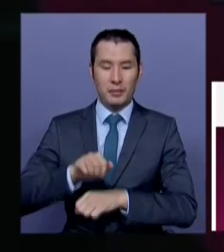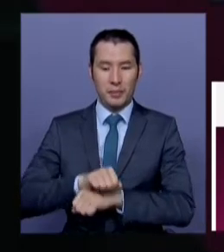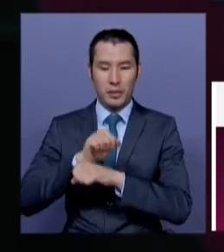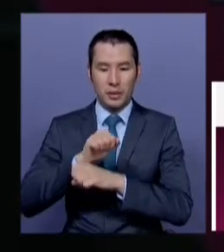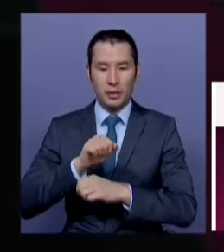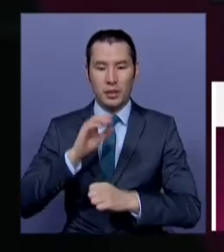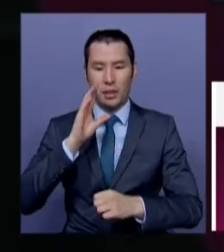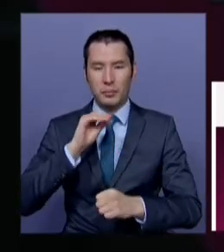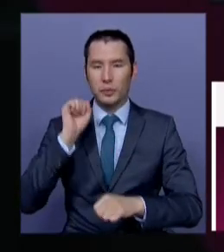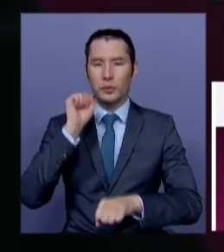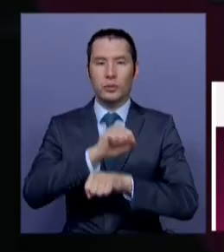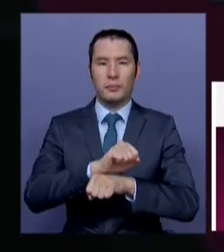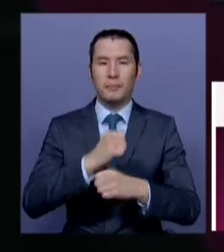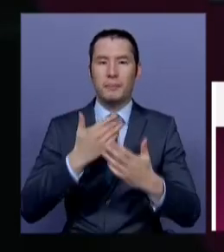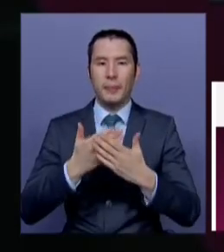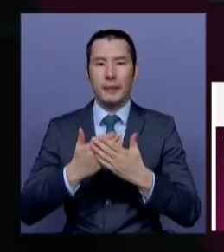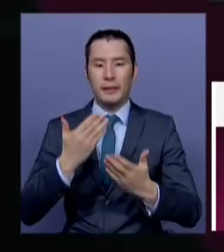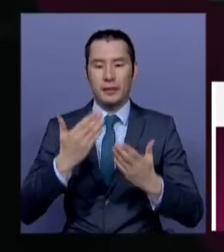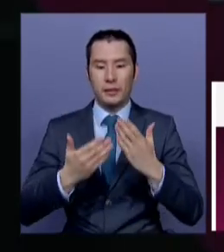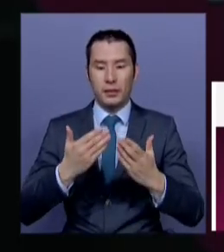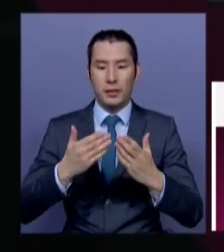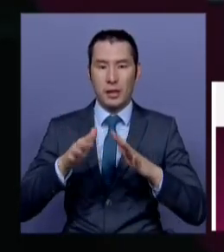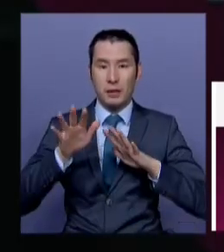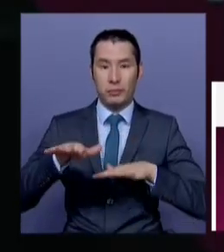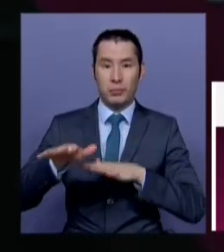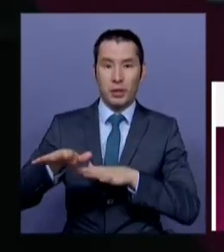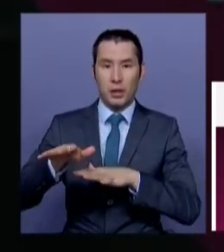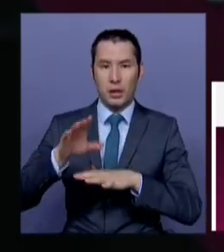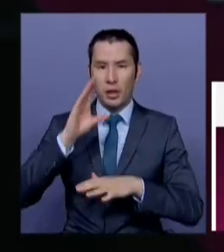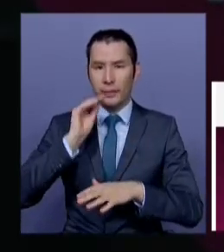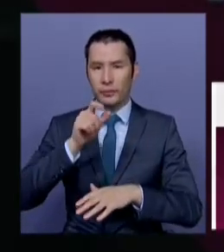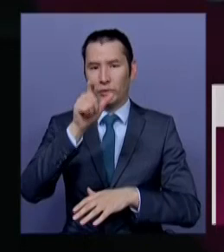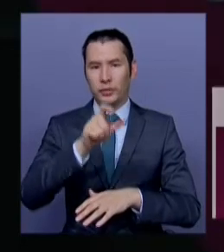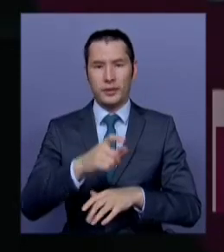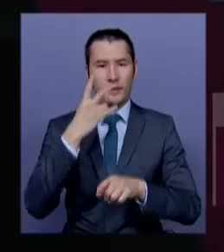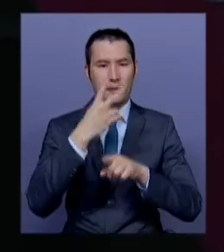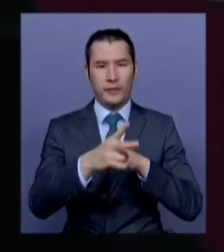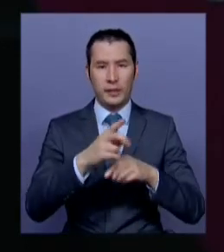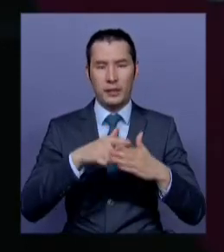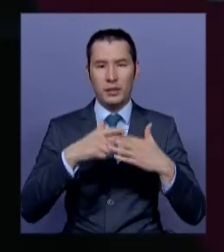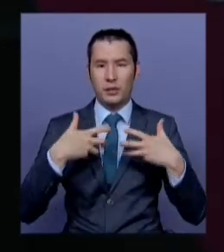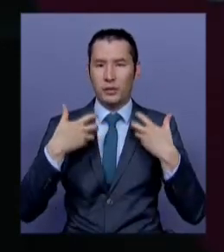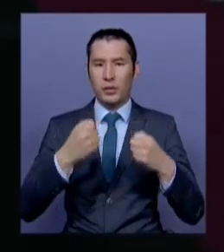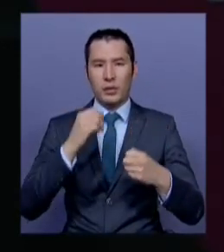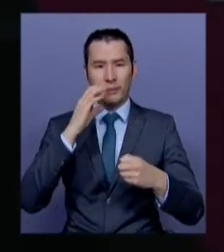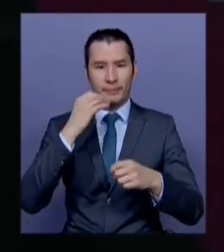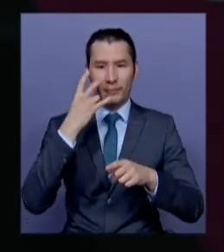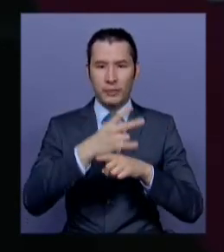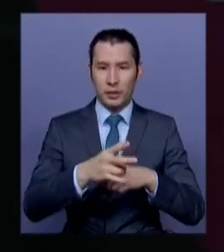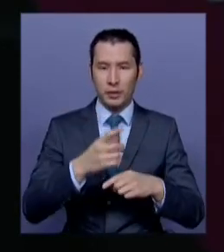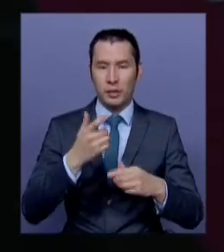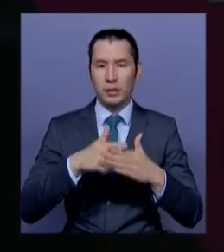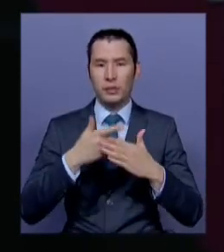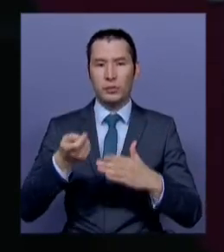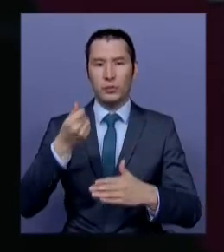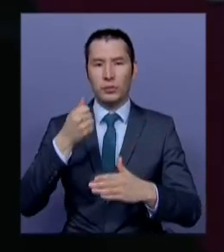тоқтатылуы мүмкін. Егер де бейбіт шеру барысында адамның өміріне, денсаулығына зиян келтіретін болса, немесе жаңағыдай зиян келтіру қаупі төнетін